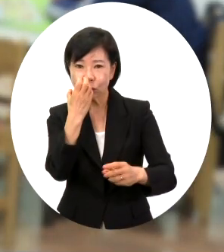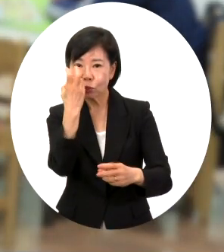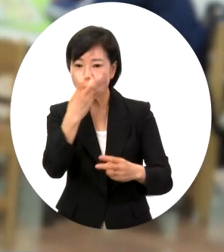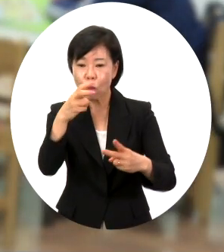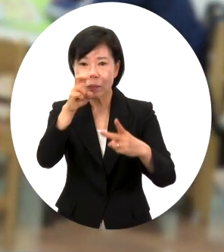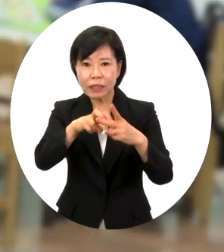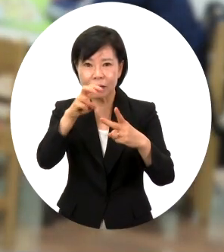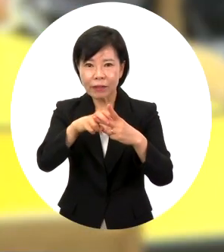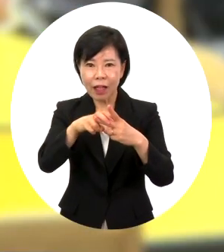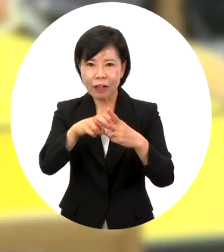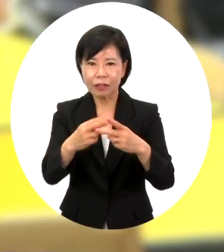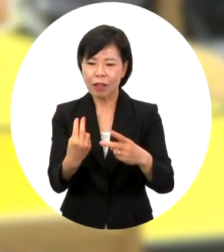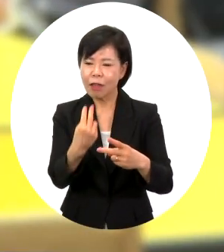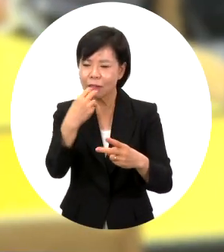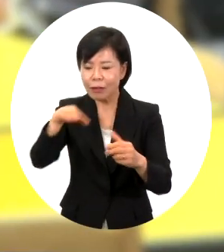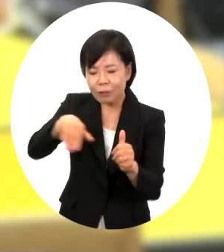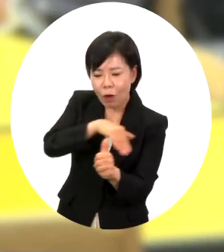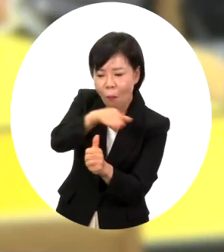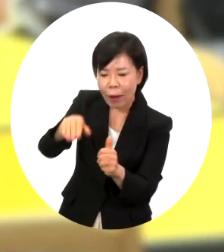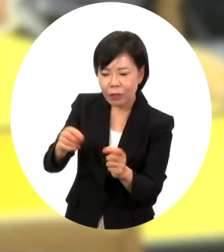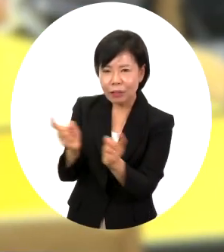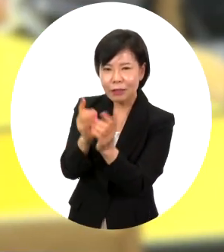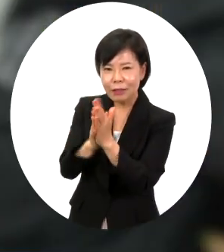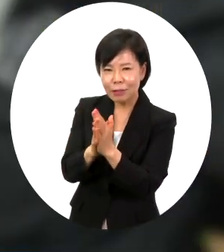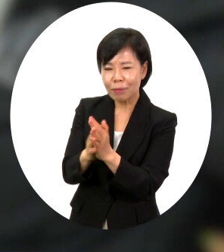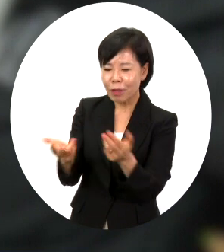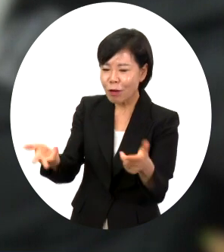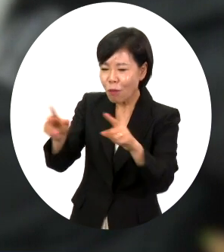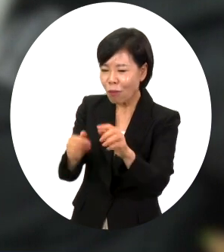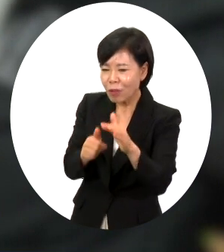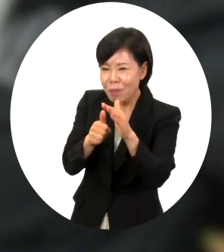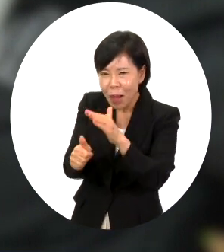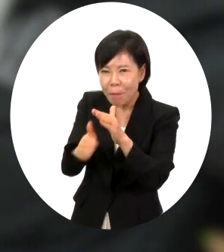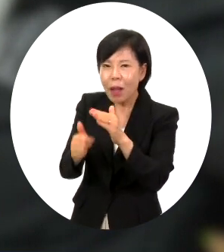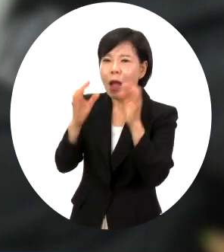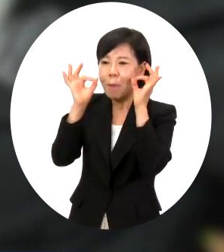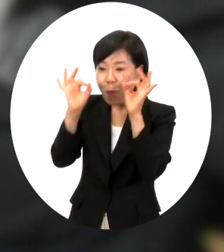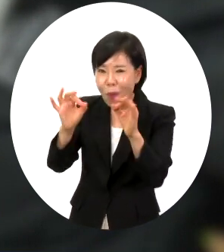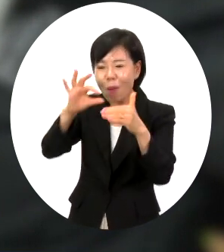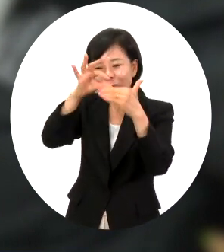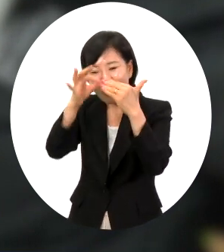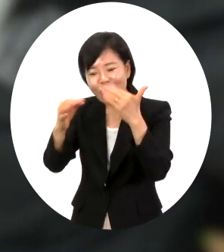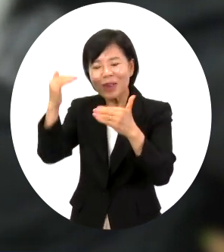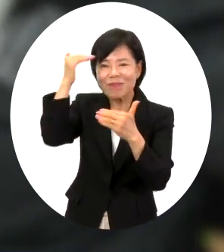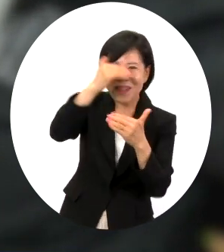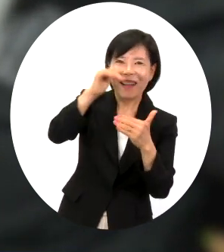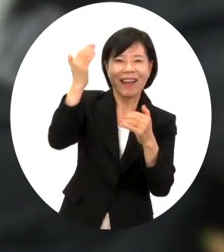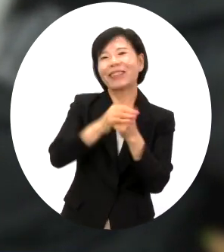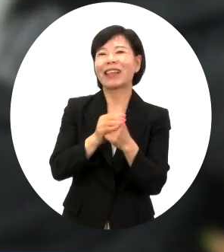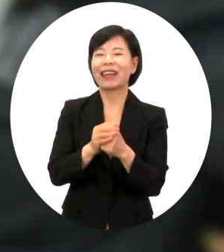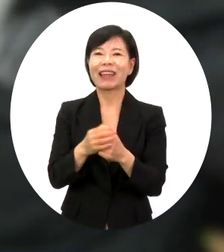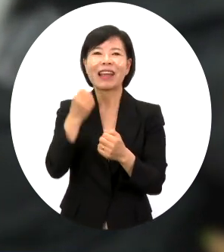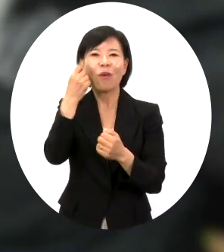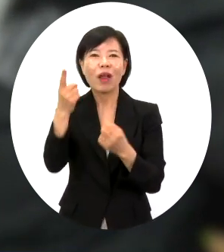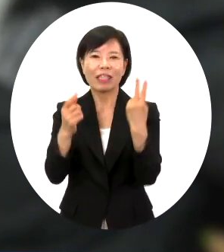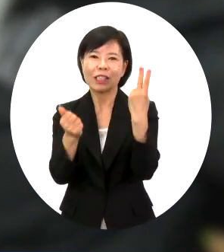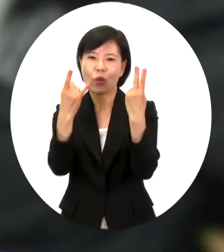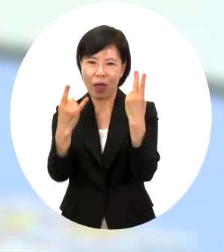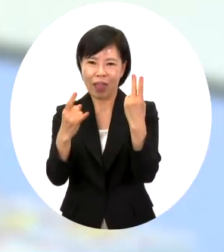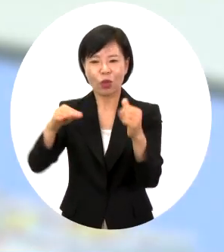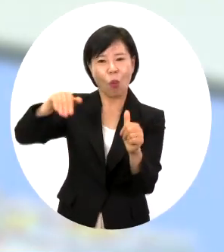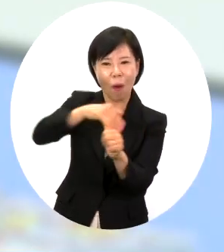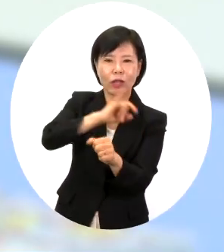꿈낭 돌봄센터에서는 생태공원, 탐방 등 지역사회와 연계한 프로그램을 진행하는데요. 도내 월 2회